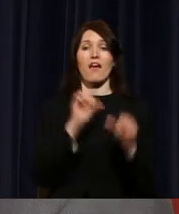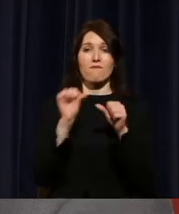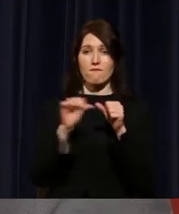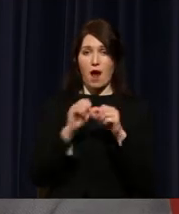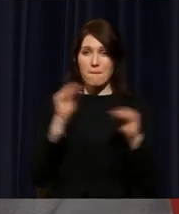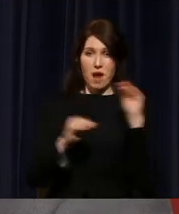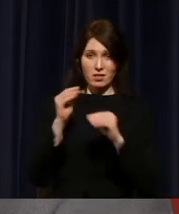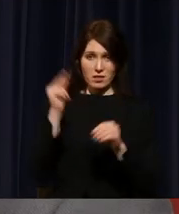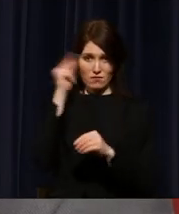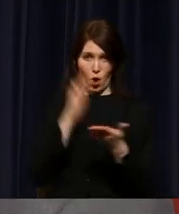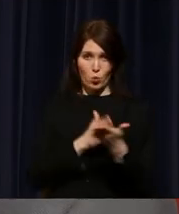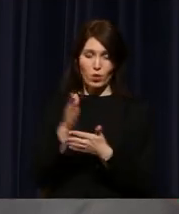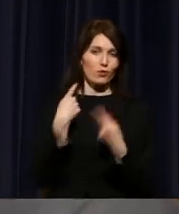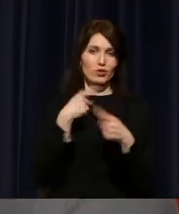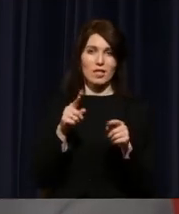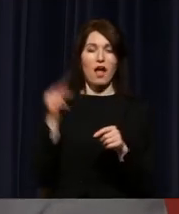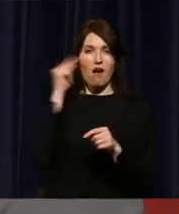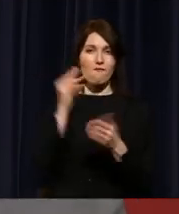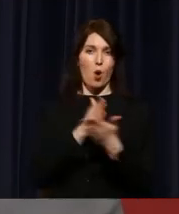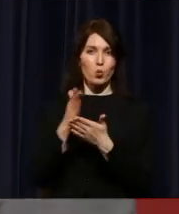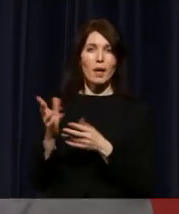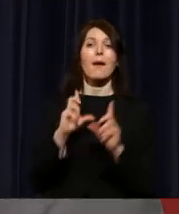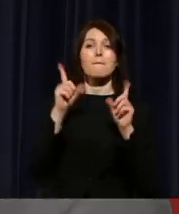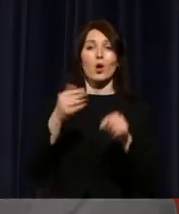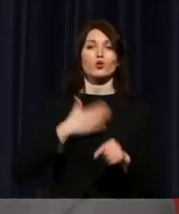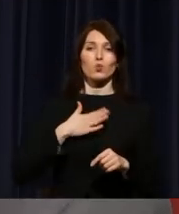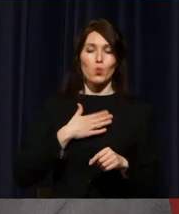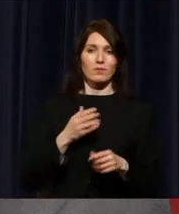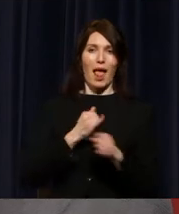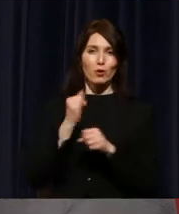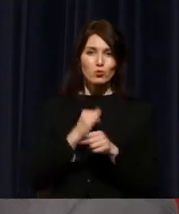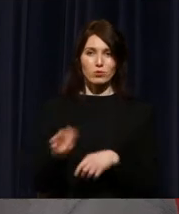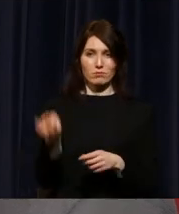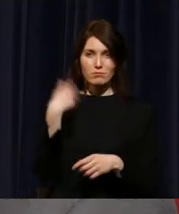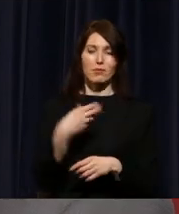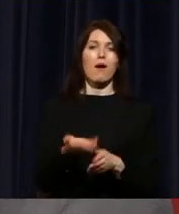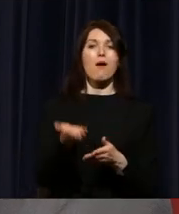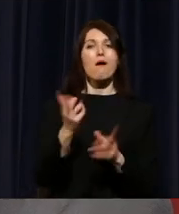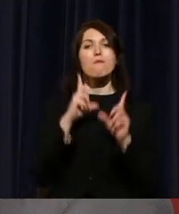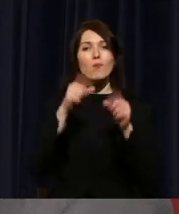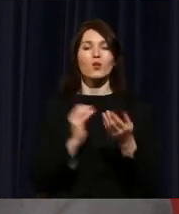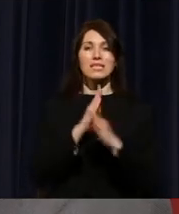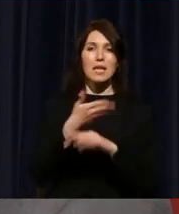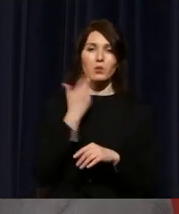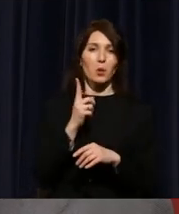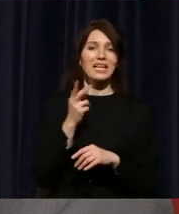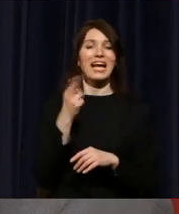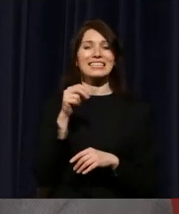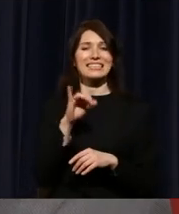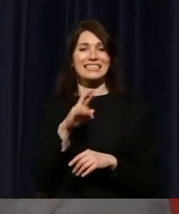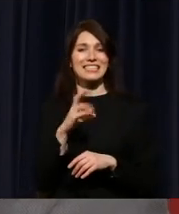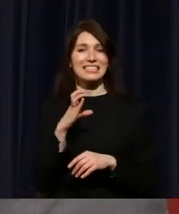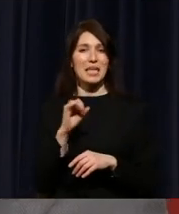fakultātē. Brauciet pa mums ekskursijās. Ciemos, ne tikai šeit Dzirciem ielā, bet arī